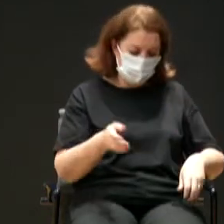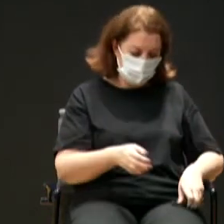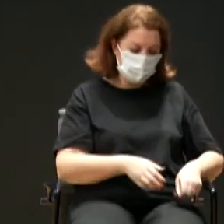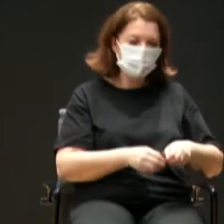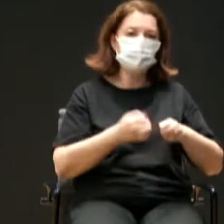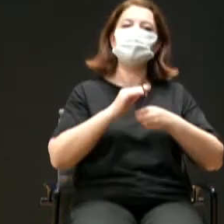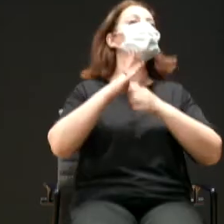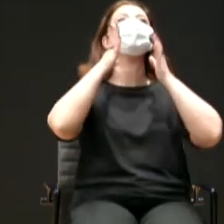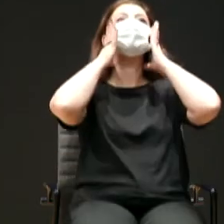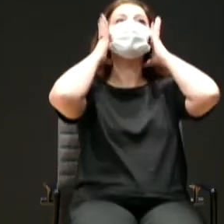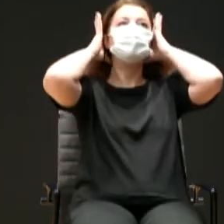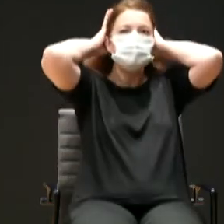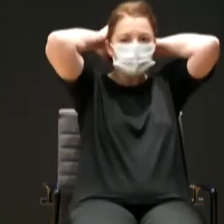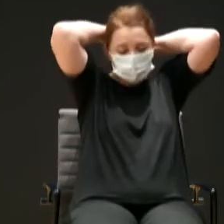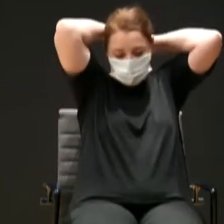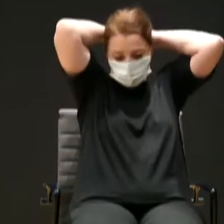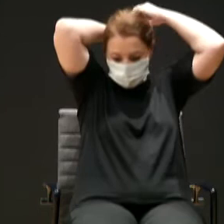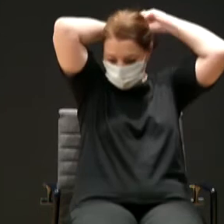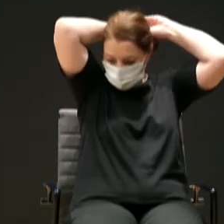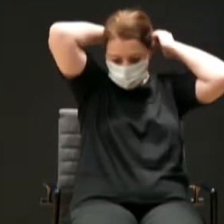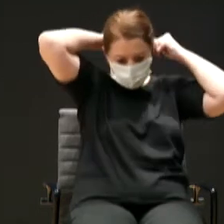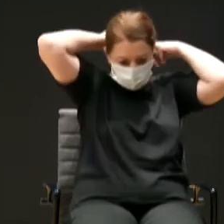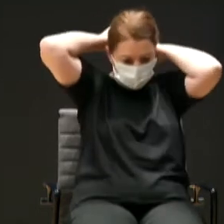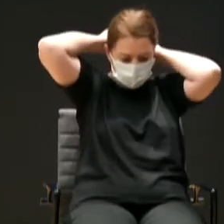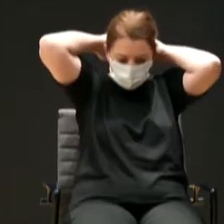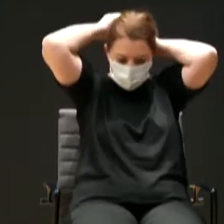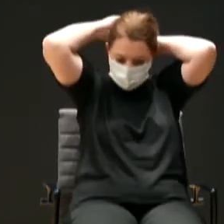Beylikdüzü Belediyesi'nin projelerinin tamamı devam ediyor.